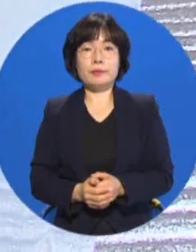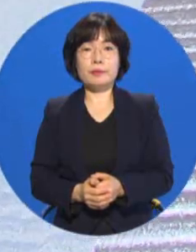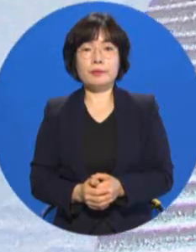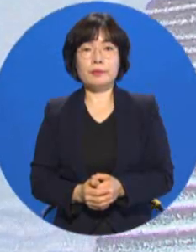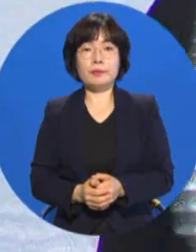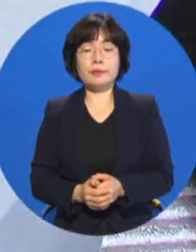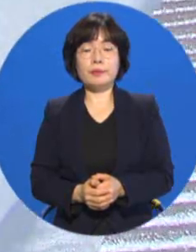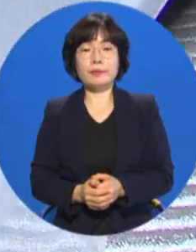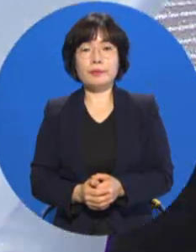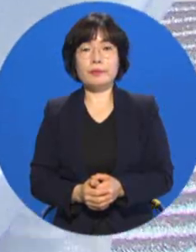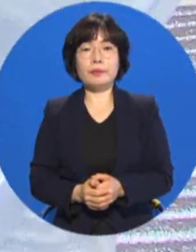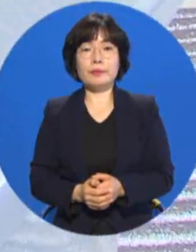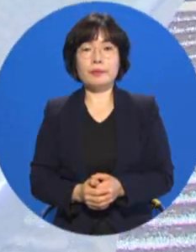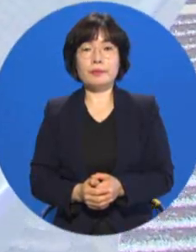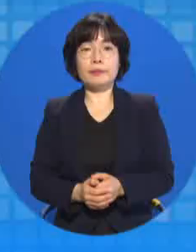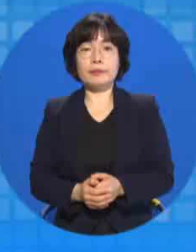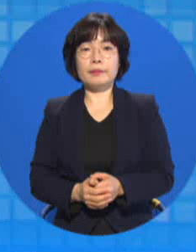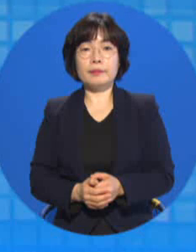MBC 뉴스 김종수입니다.